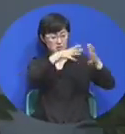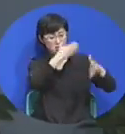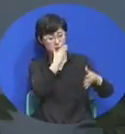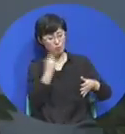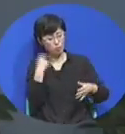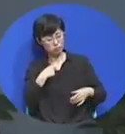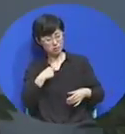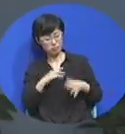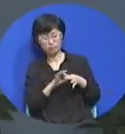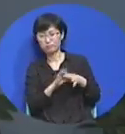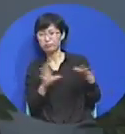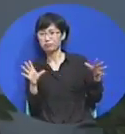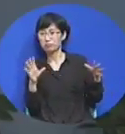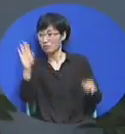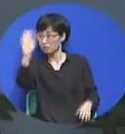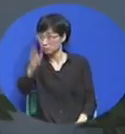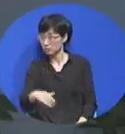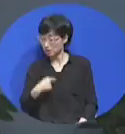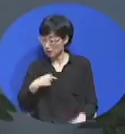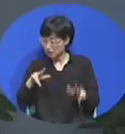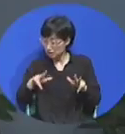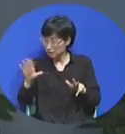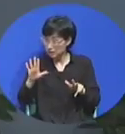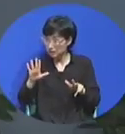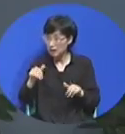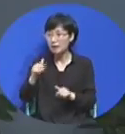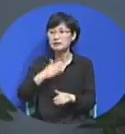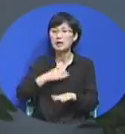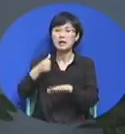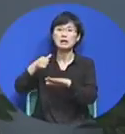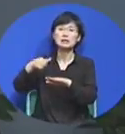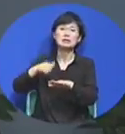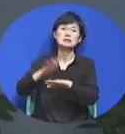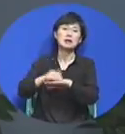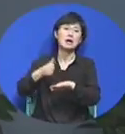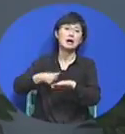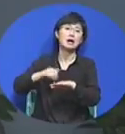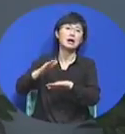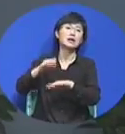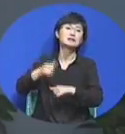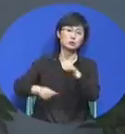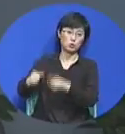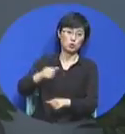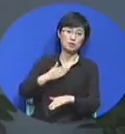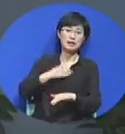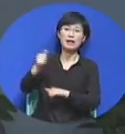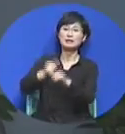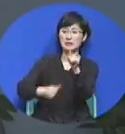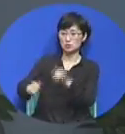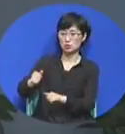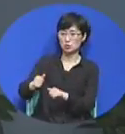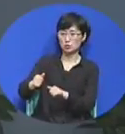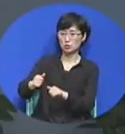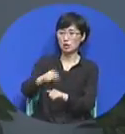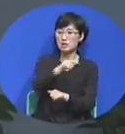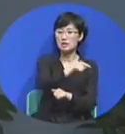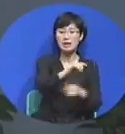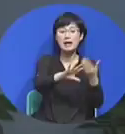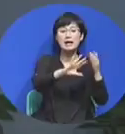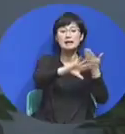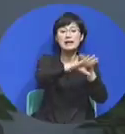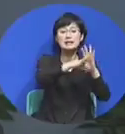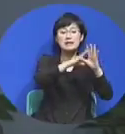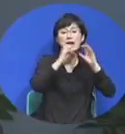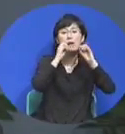상관이 있습니까? 하는데 나하고는 상관이 없지만 내 후대하고는 상관이 있습니다. And you might say, world evangelization doesn't concern me at all, but it has a